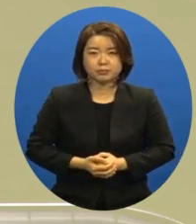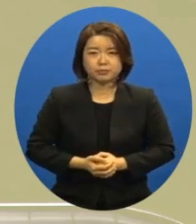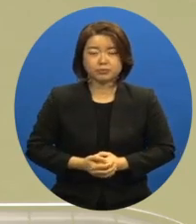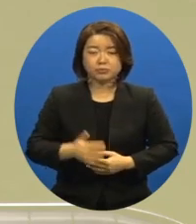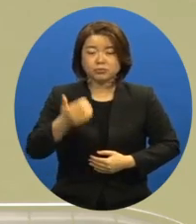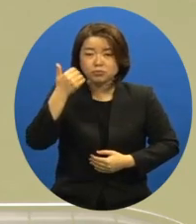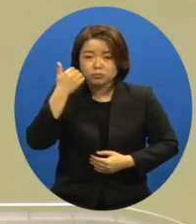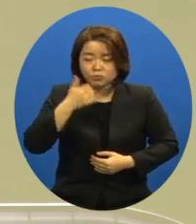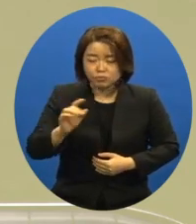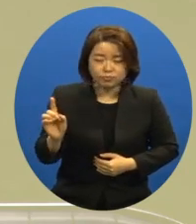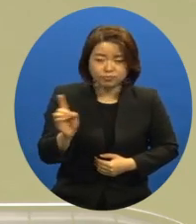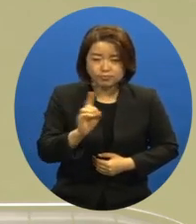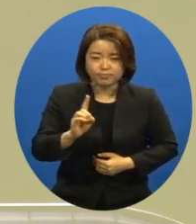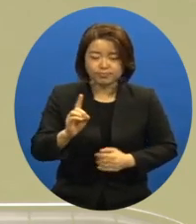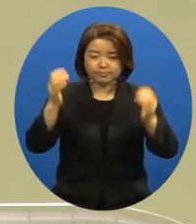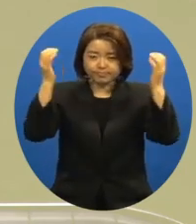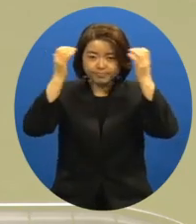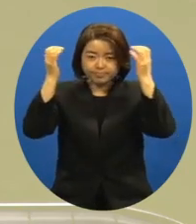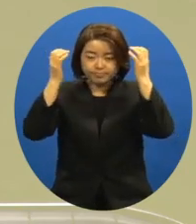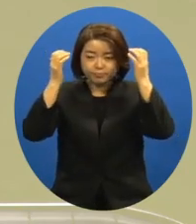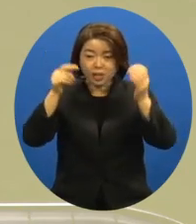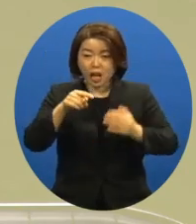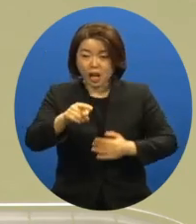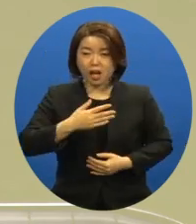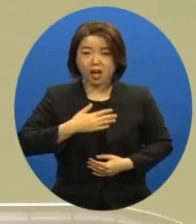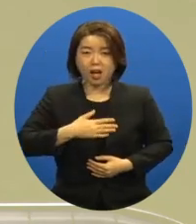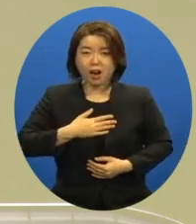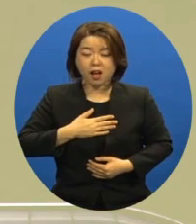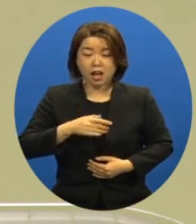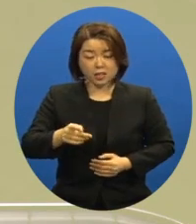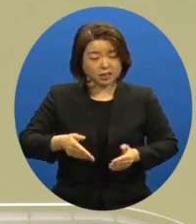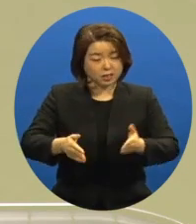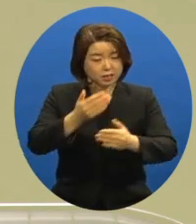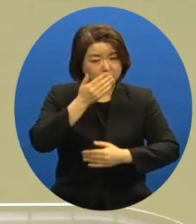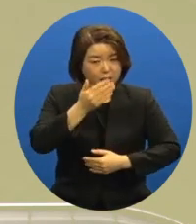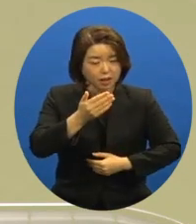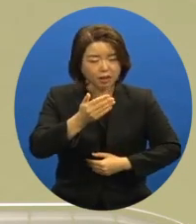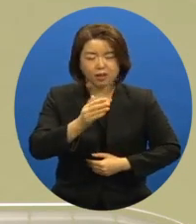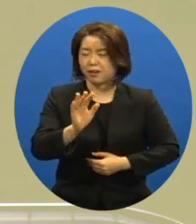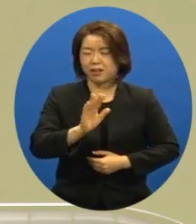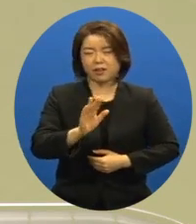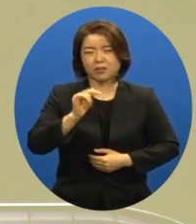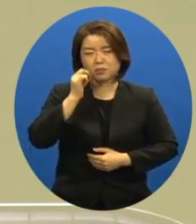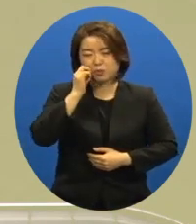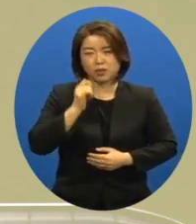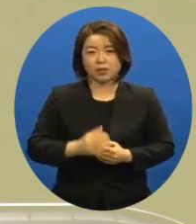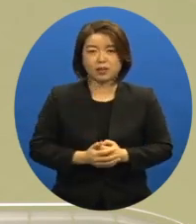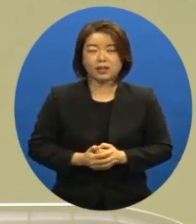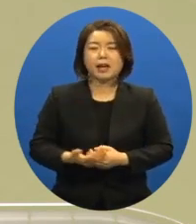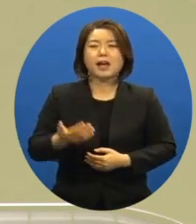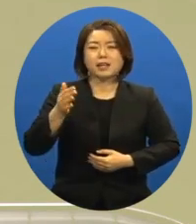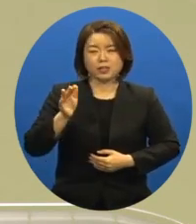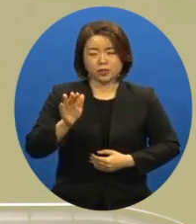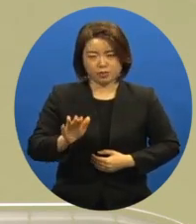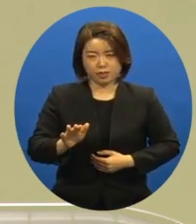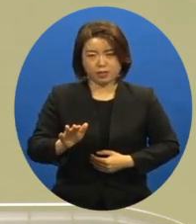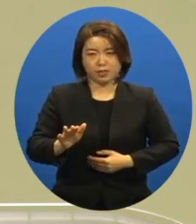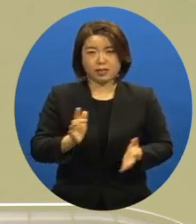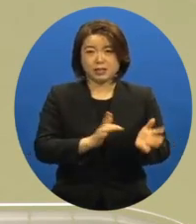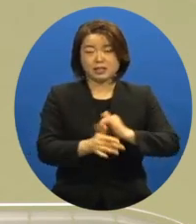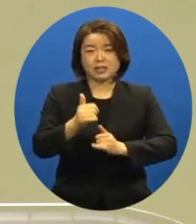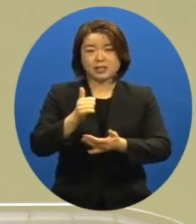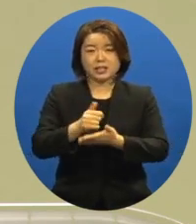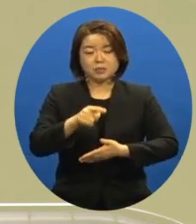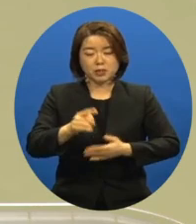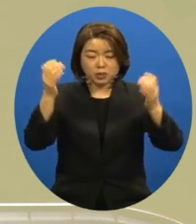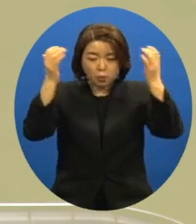누가 도대체 고난인 줄 알고도 그 길을 갈 수 있겠습니까? 그런데 말입니다. 예수님의 그 고난의